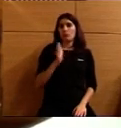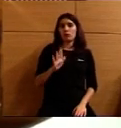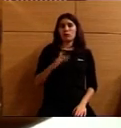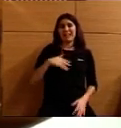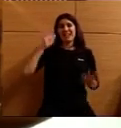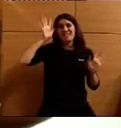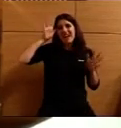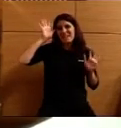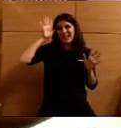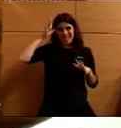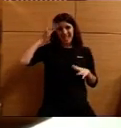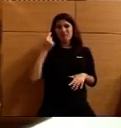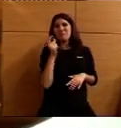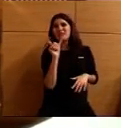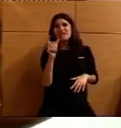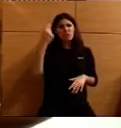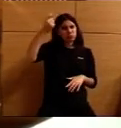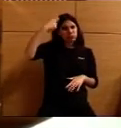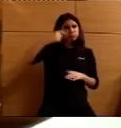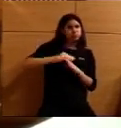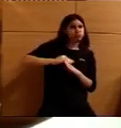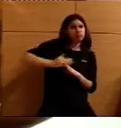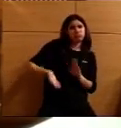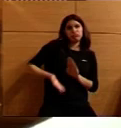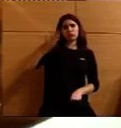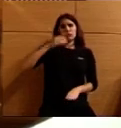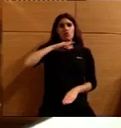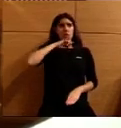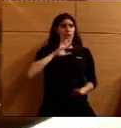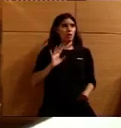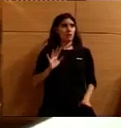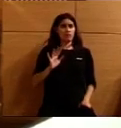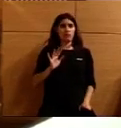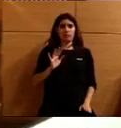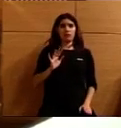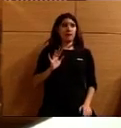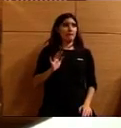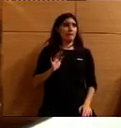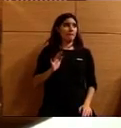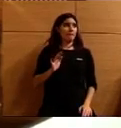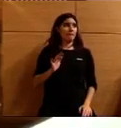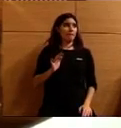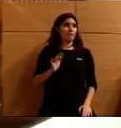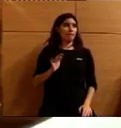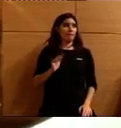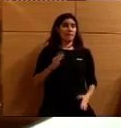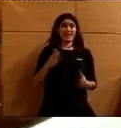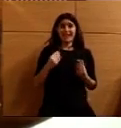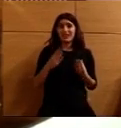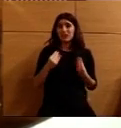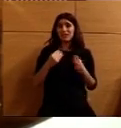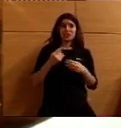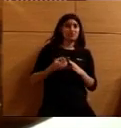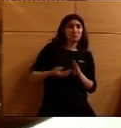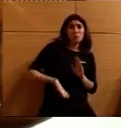la barbaritat de preu que se paga per la llum. El arribar a extrems